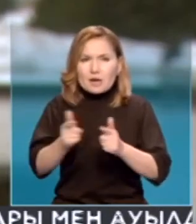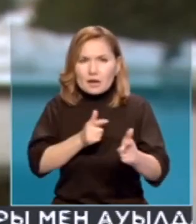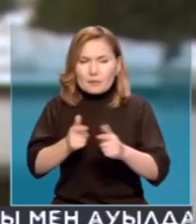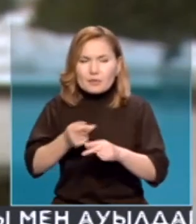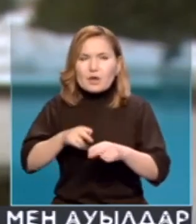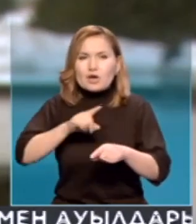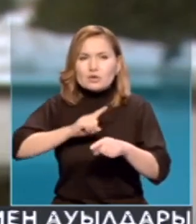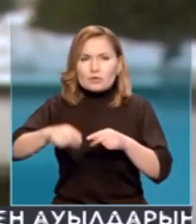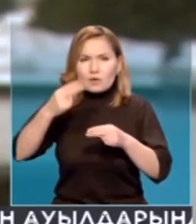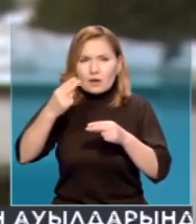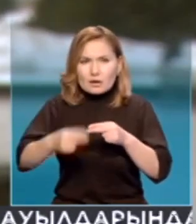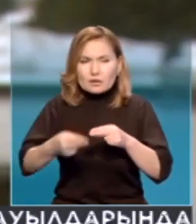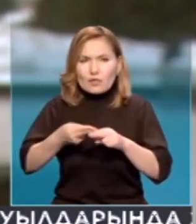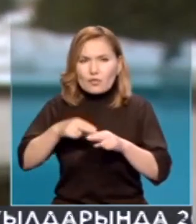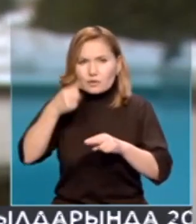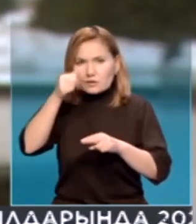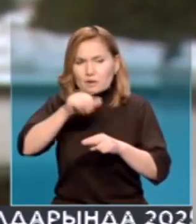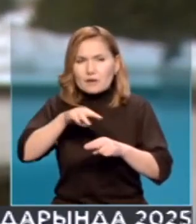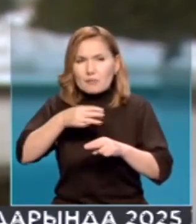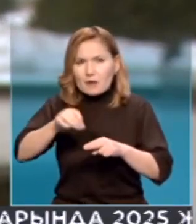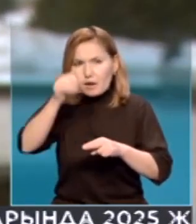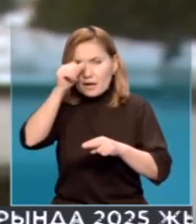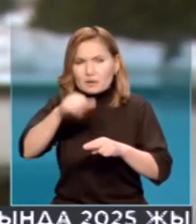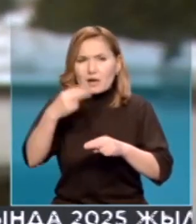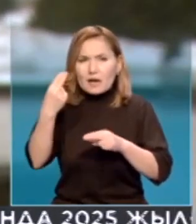Аяқталуы осы жылдың мамыр айында,